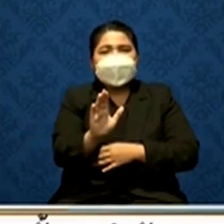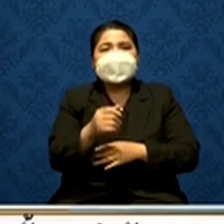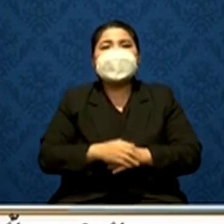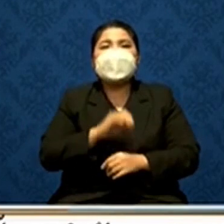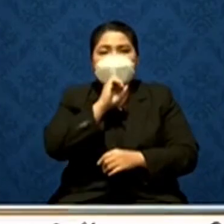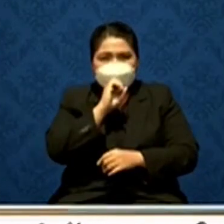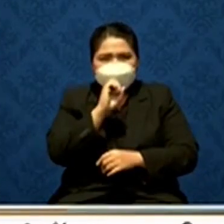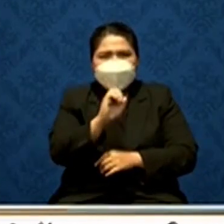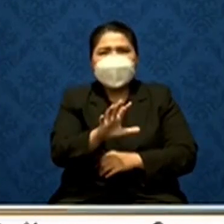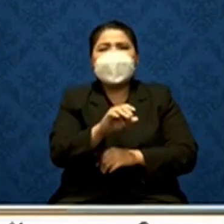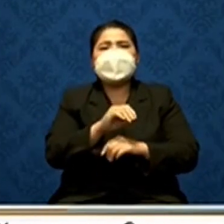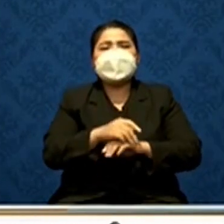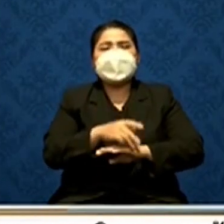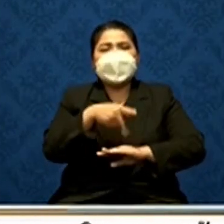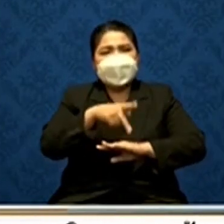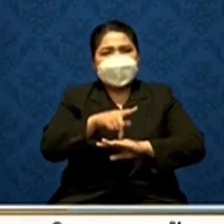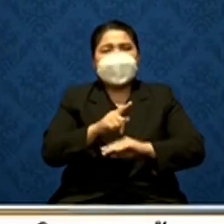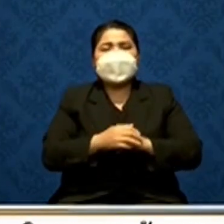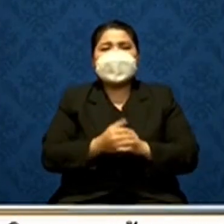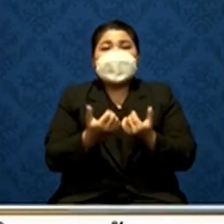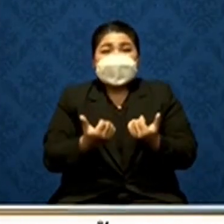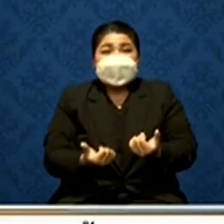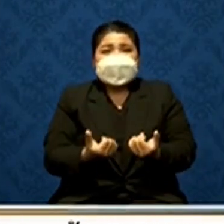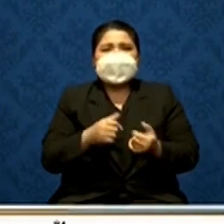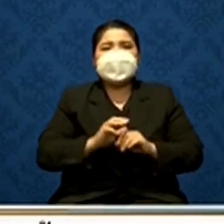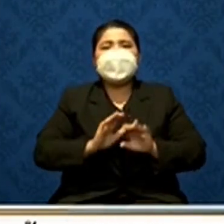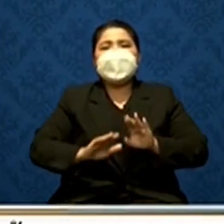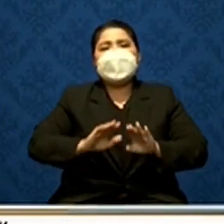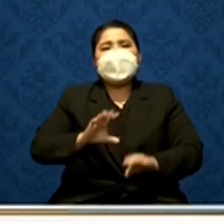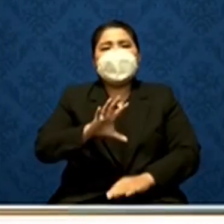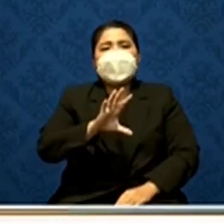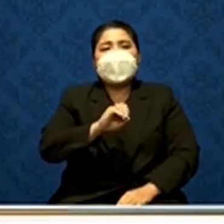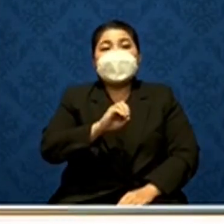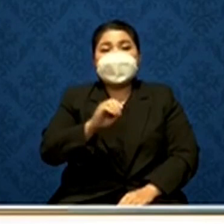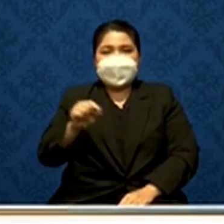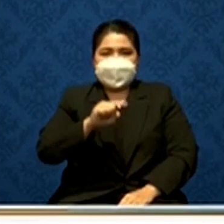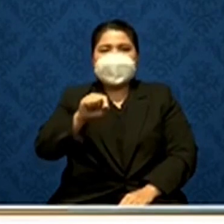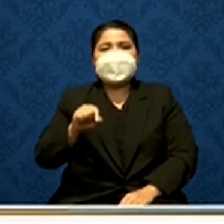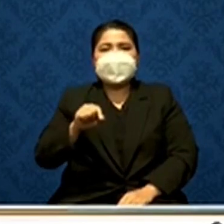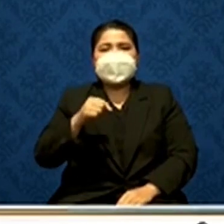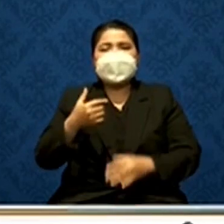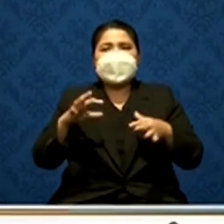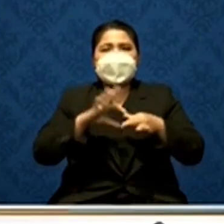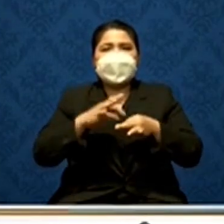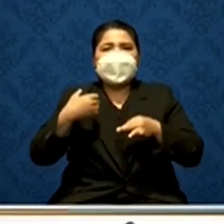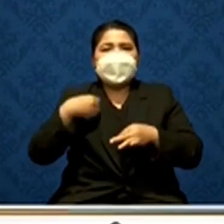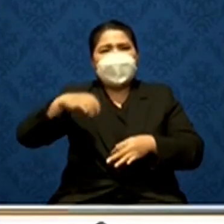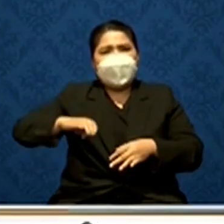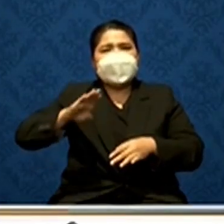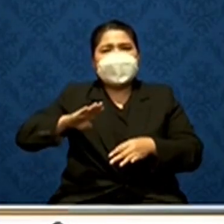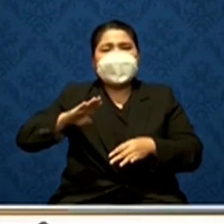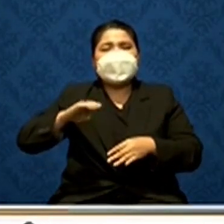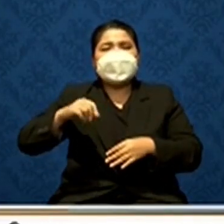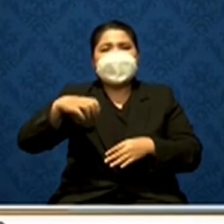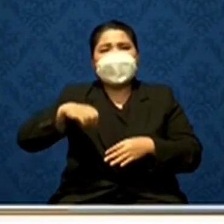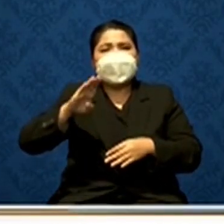ๆครับเน้อหาของผมเกืบ 50% เป็นบริษัทเคหะสขประชาจำกัดที่ตั้งขึ้ เมื่